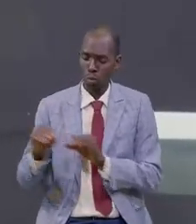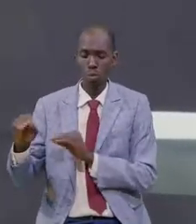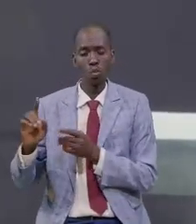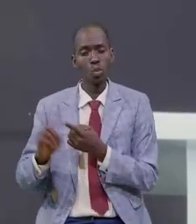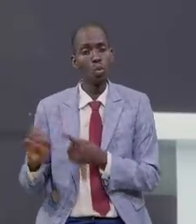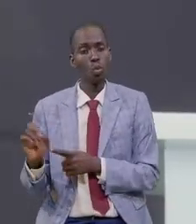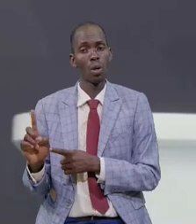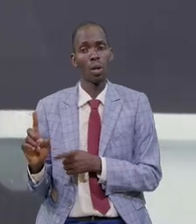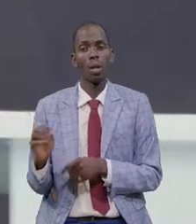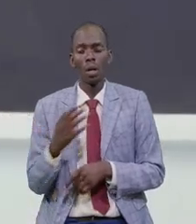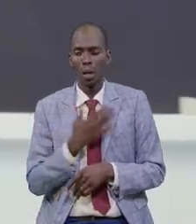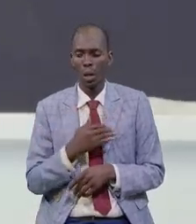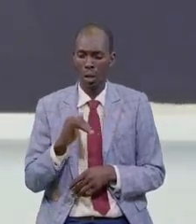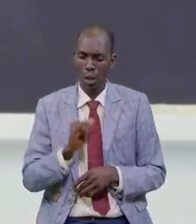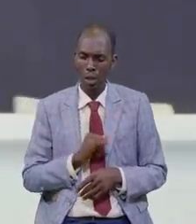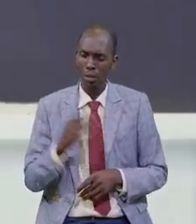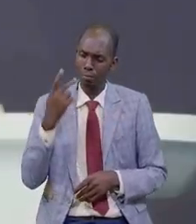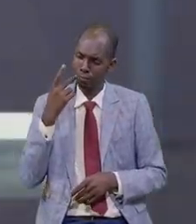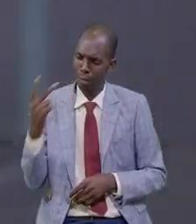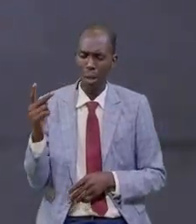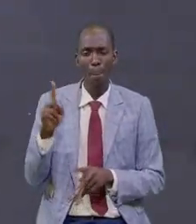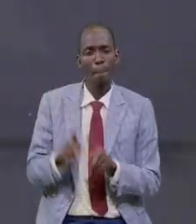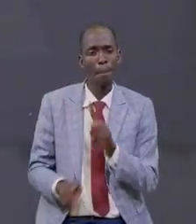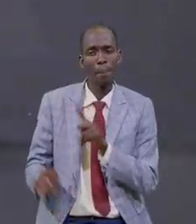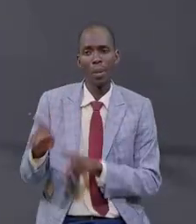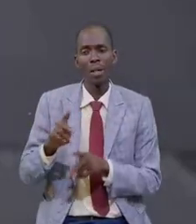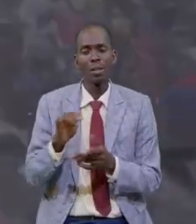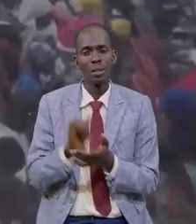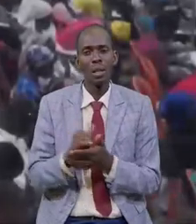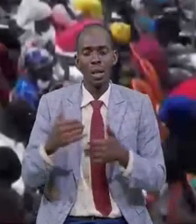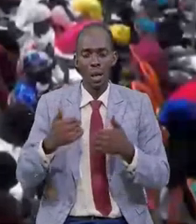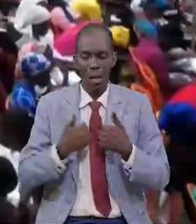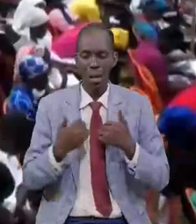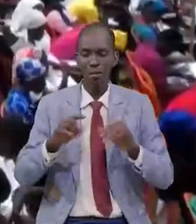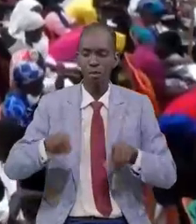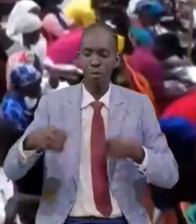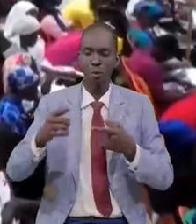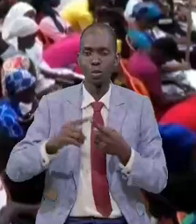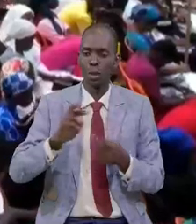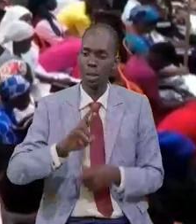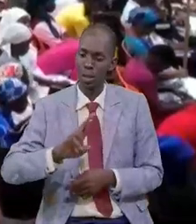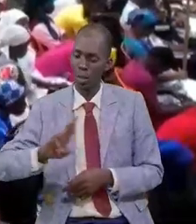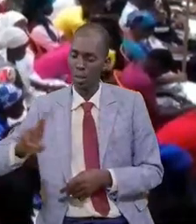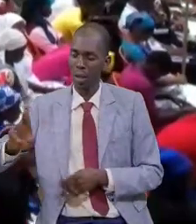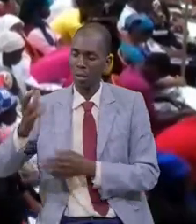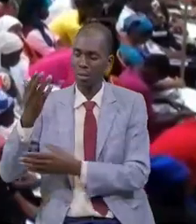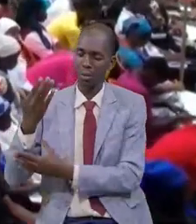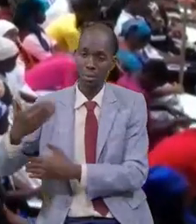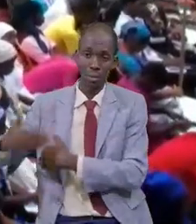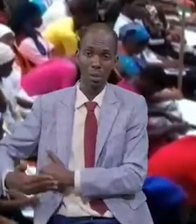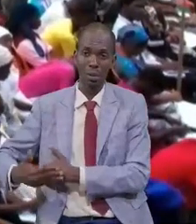je me et je vois ceux-là qui sont allés du bon côté dans